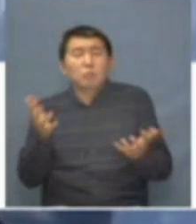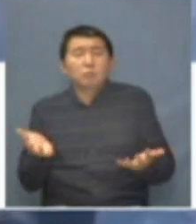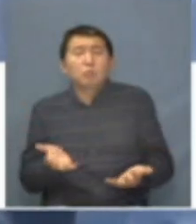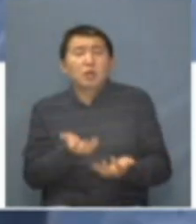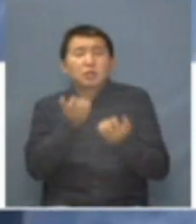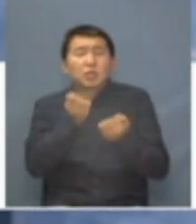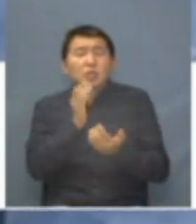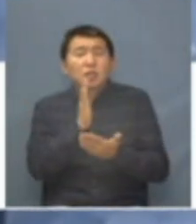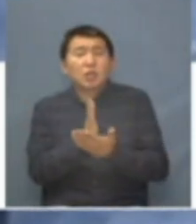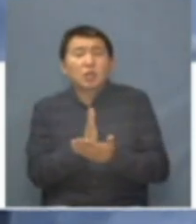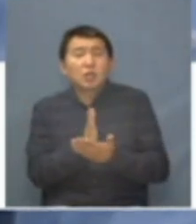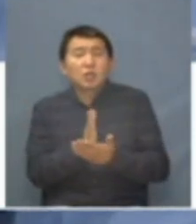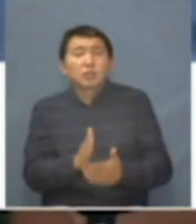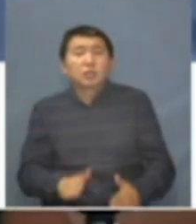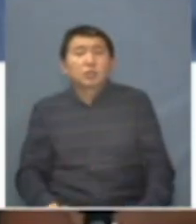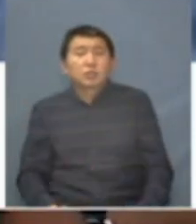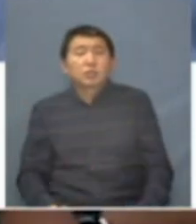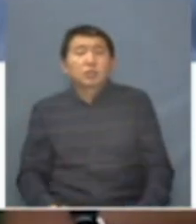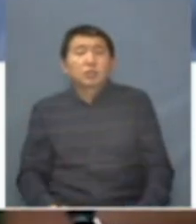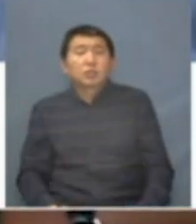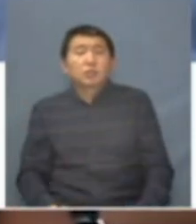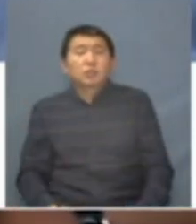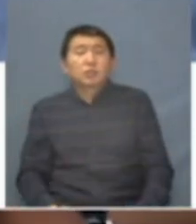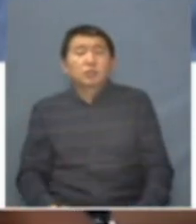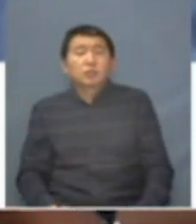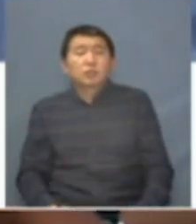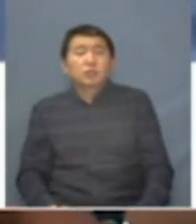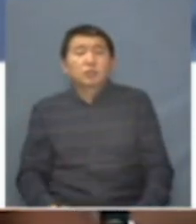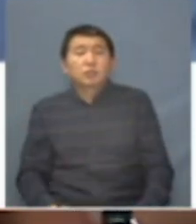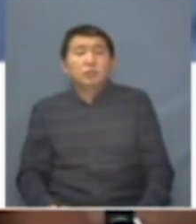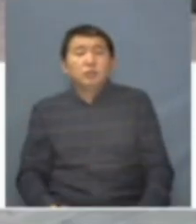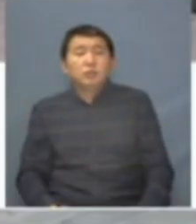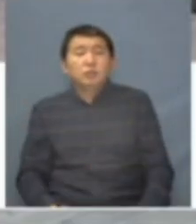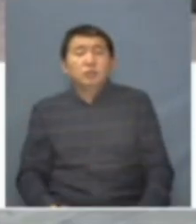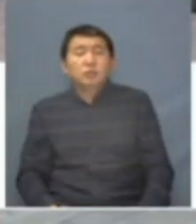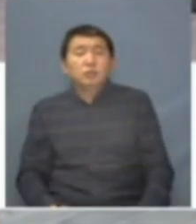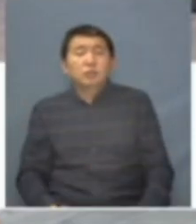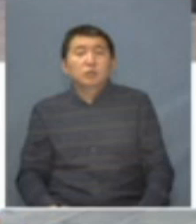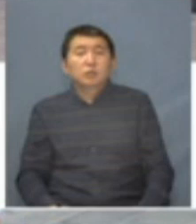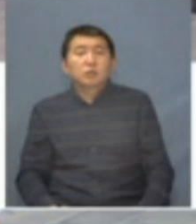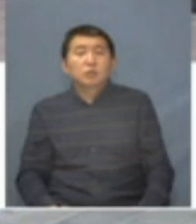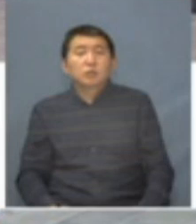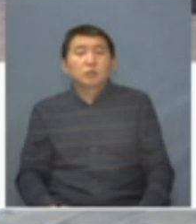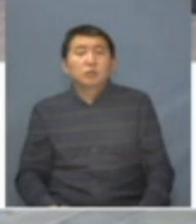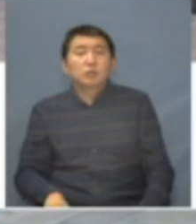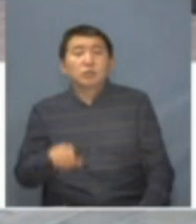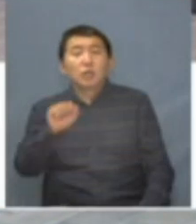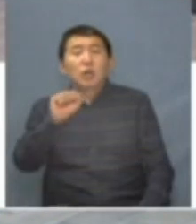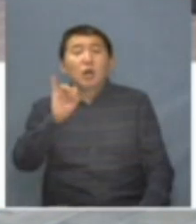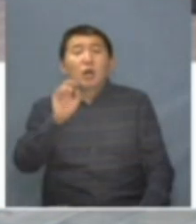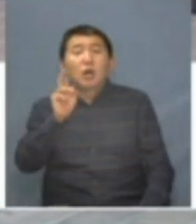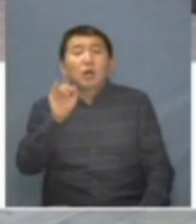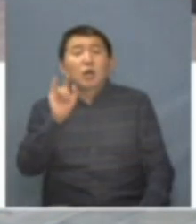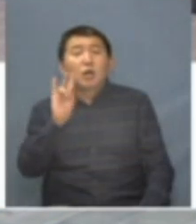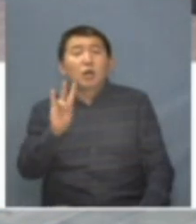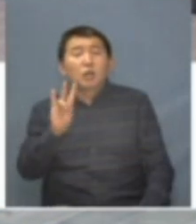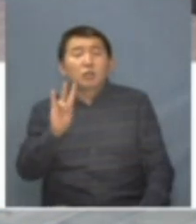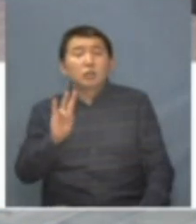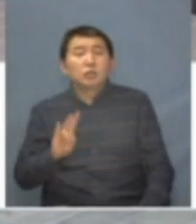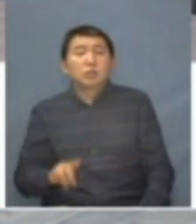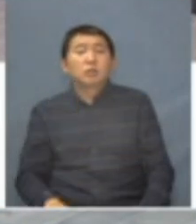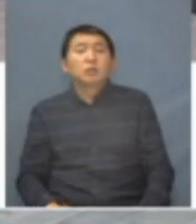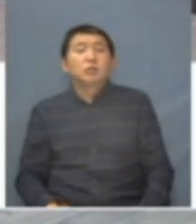аянбай еңбек етіп, ел намысын қорғайтын жас өрендерді тәрбиелеуде. Айқын бала кезден өте спортқа